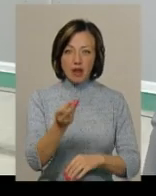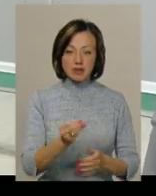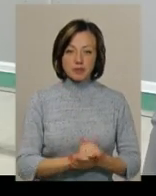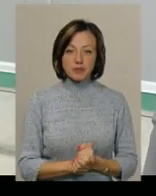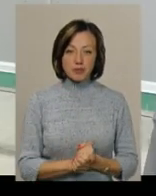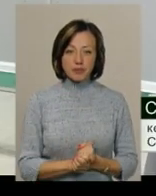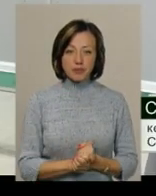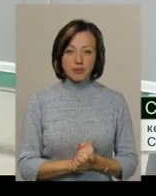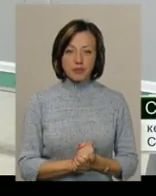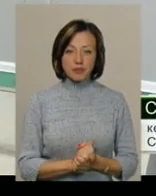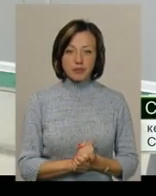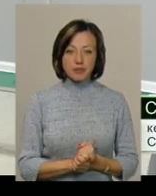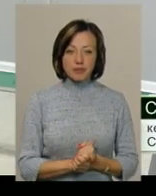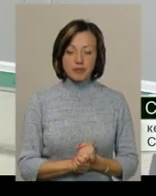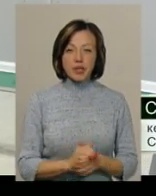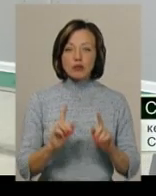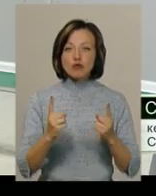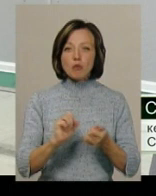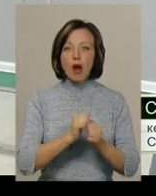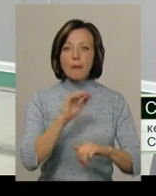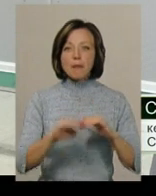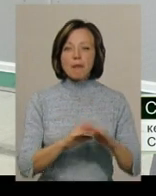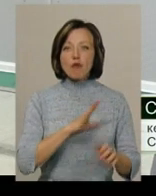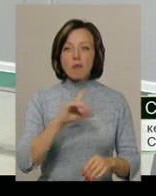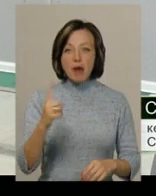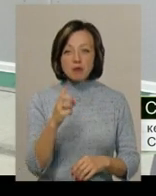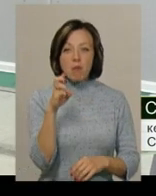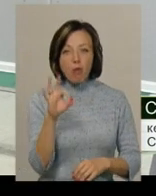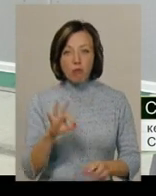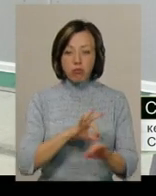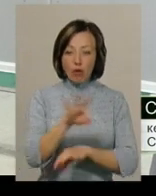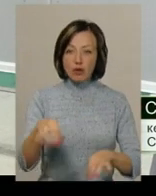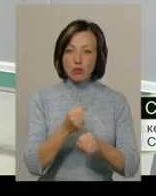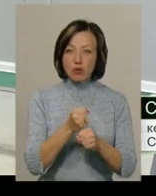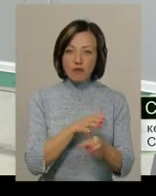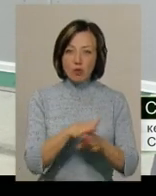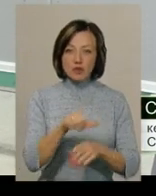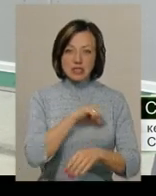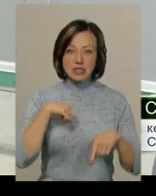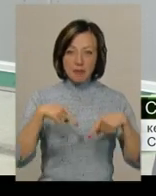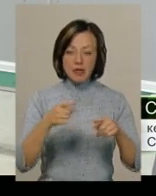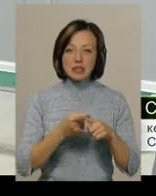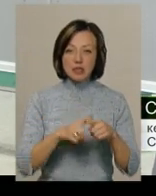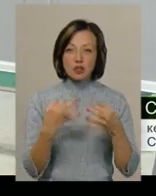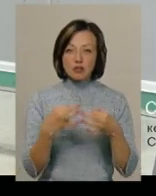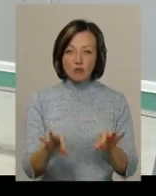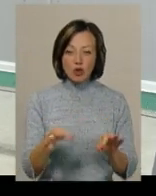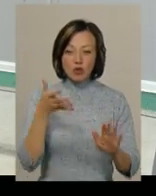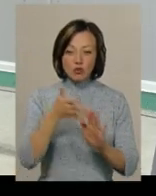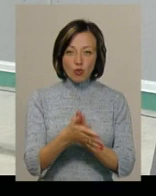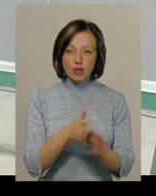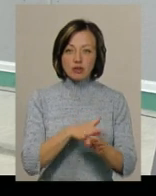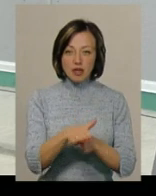Чому Кам'янець був першим? Тому що проектні роботи вони виконували самі. І це дозволило освоїти